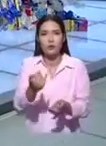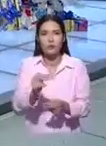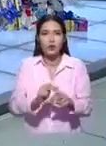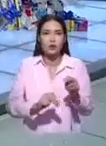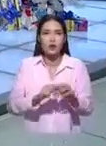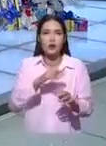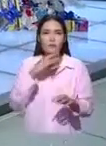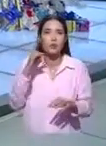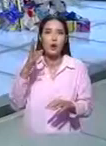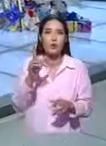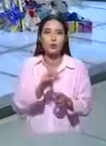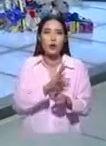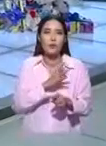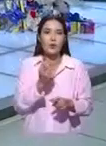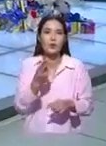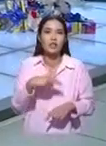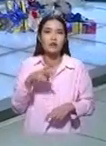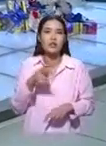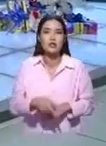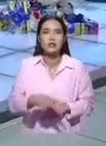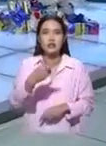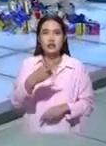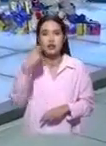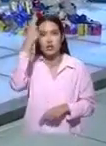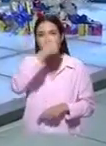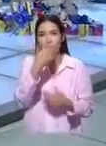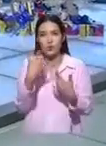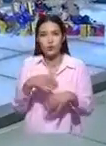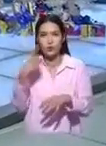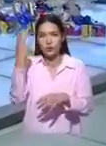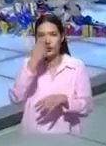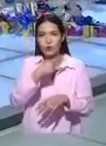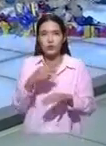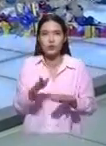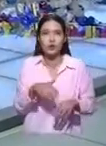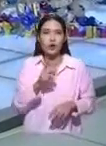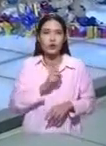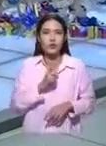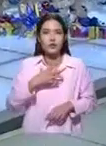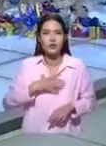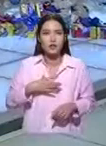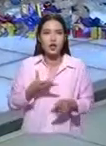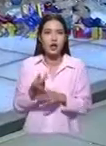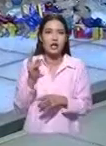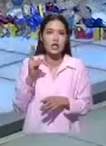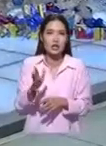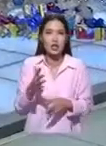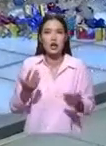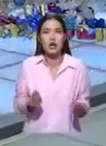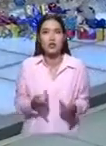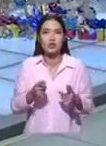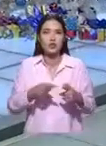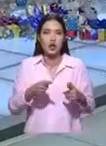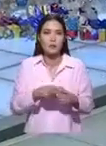достроить многоэтажку должны были еще в декабре 2022 года. В итоге уже год люди вынуждены оплачивать ипотеки и при этом арендовать